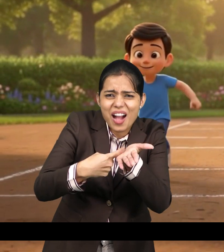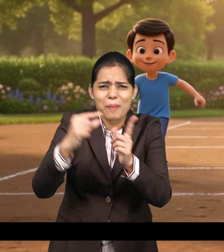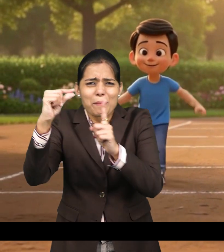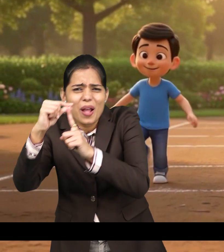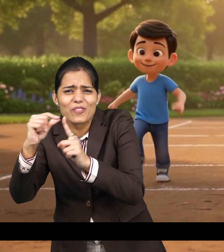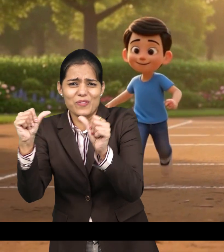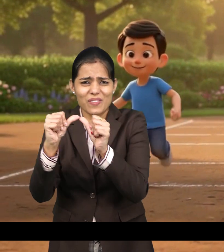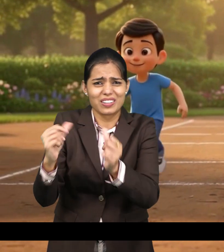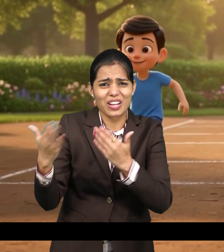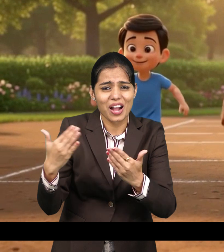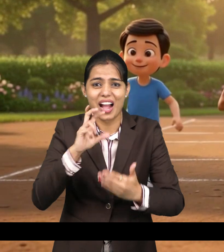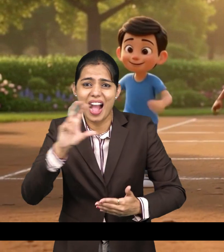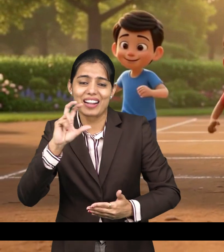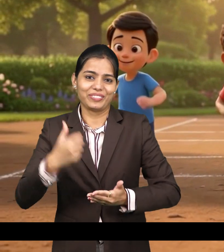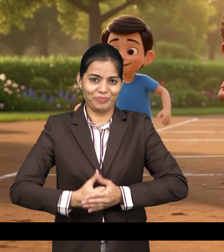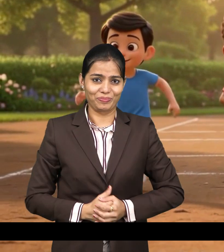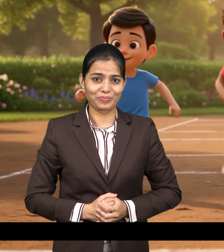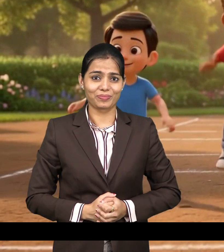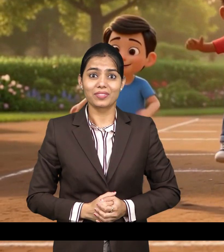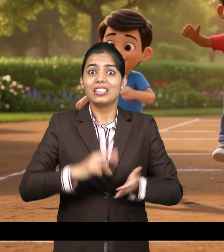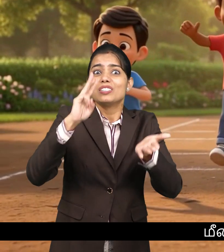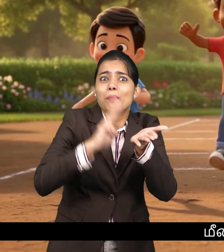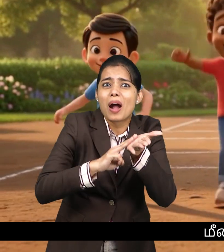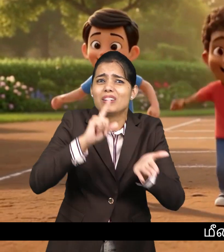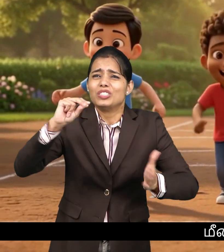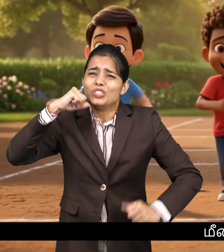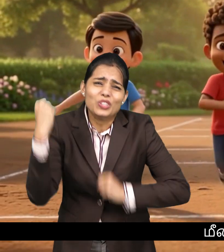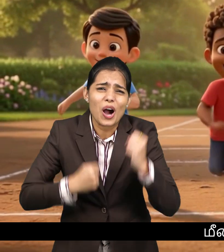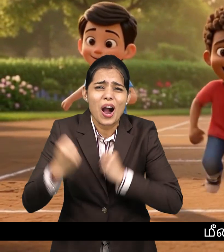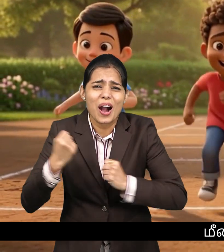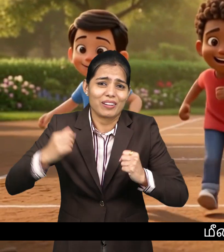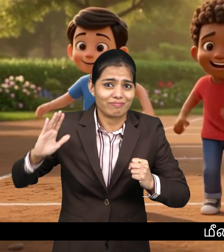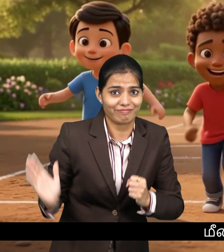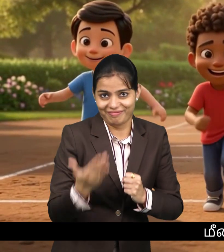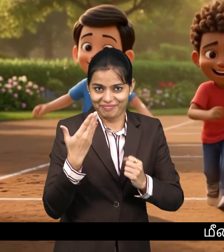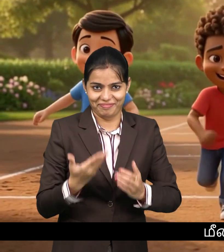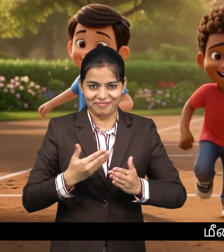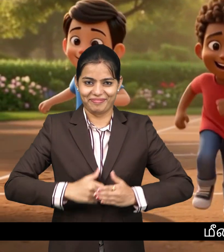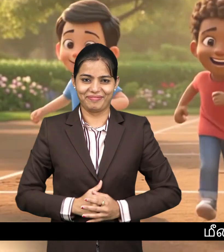ராஜு, பிரியா, ஆரவ், மீனா, ஓடு ஓடு.